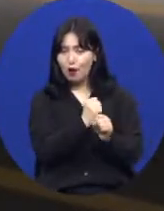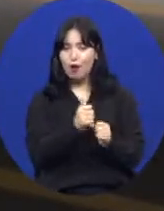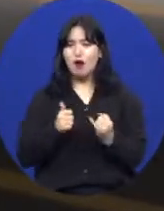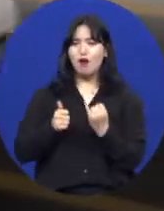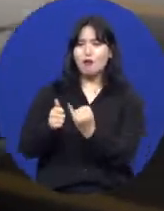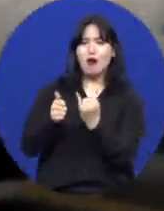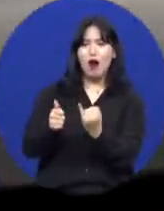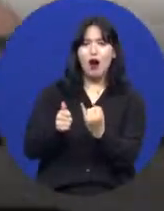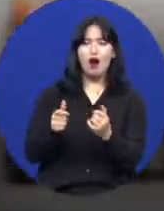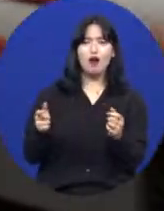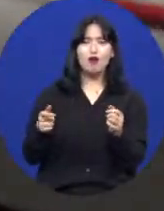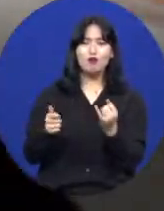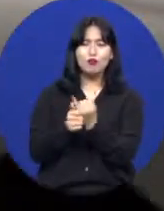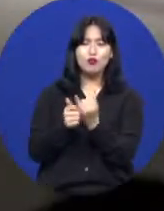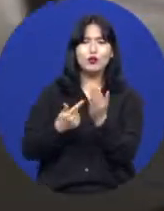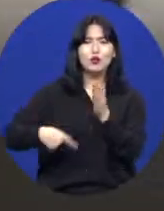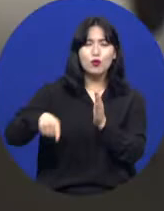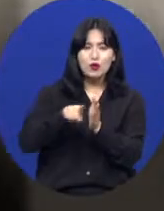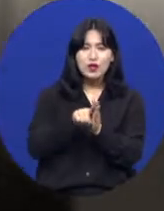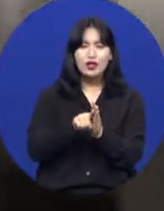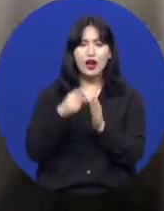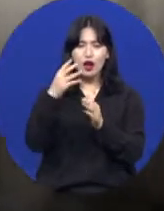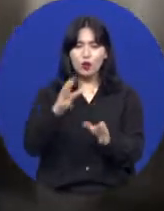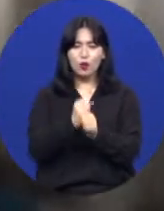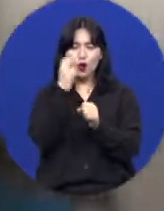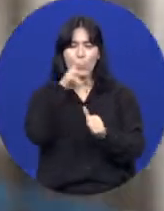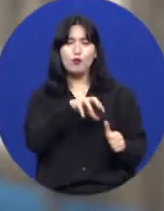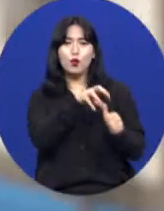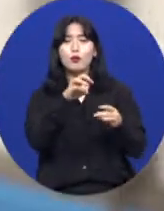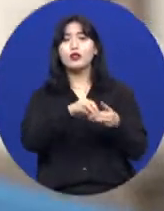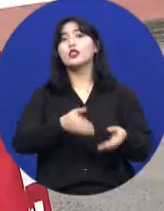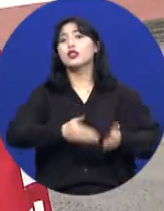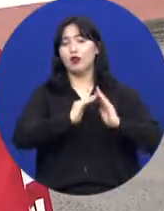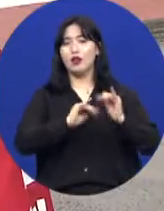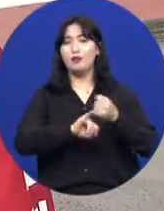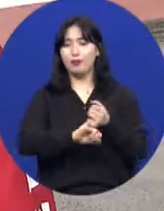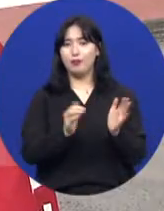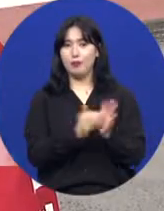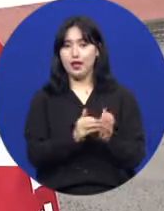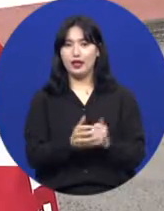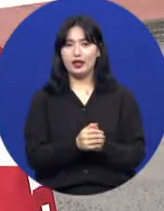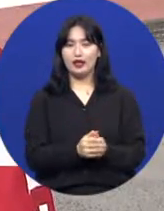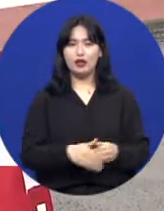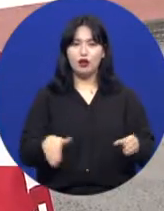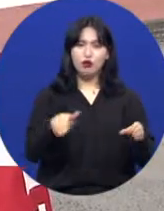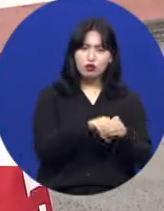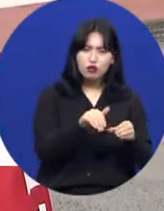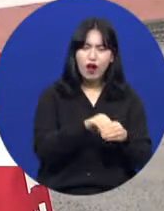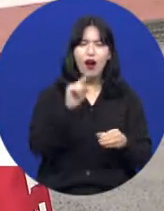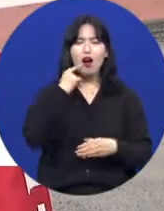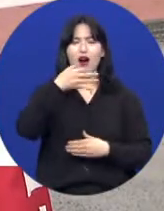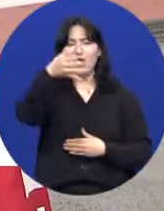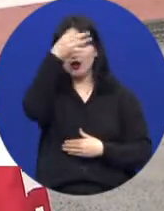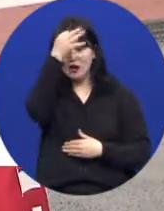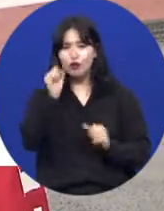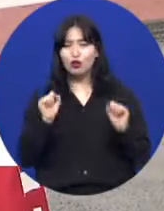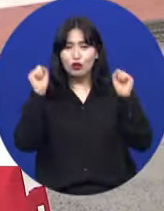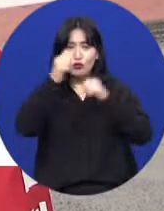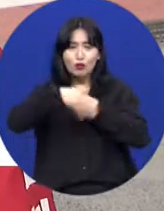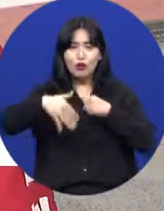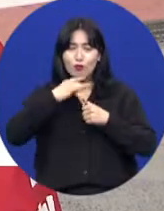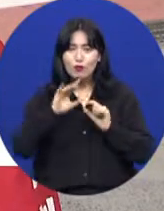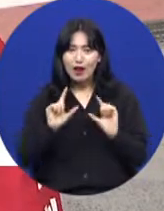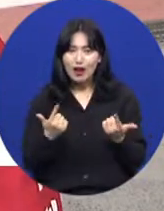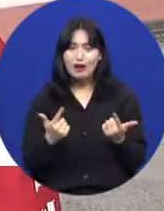부부 등을 위한 통합 돌봄 센터를 설립하겠다고 공약했습니다. 문화, 예술, 스포츠뿐만 아니고